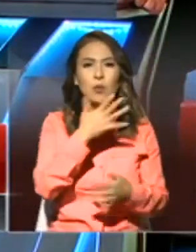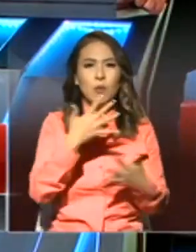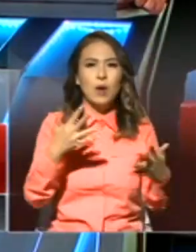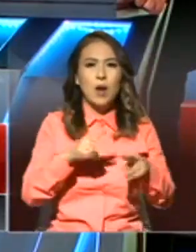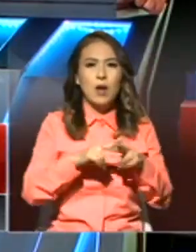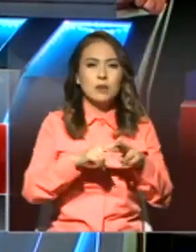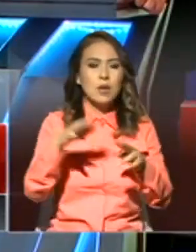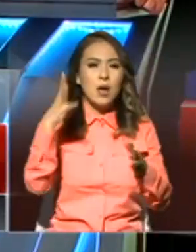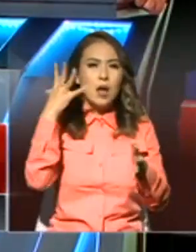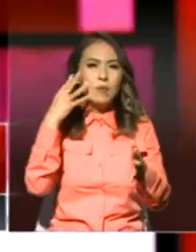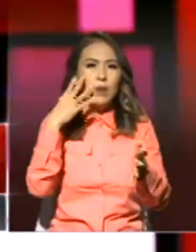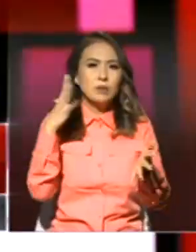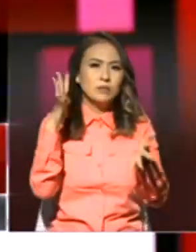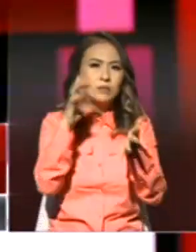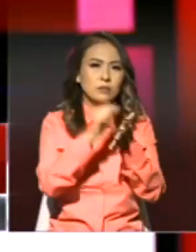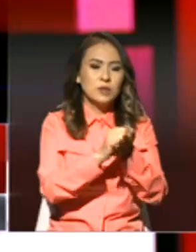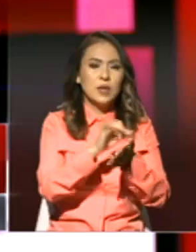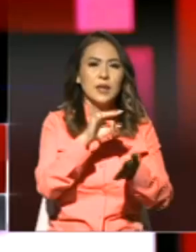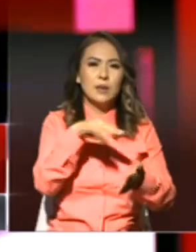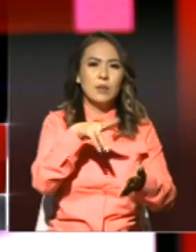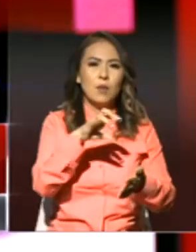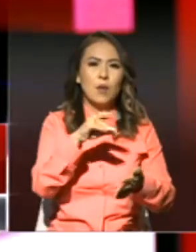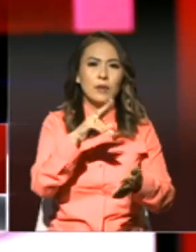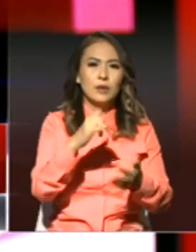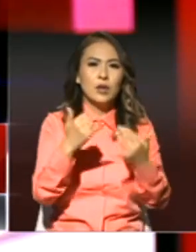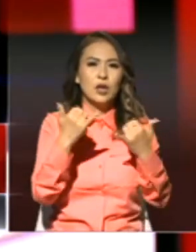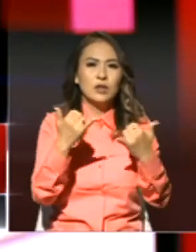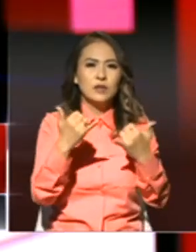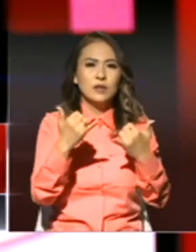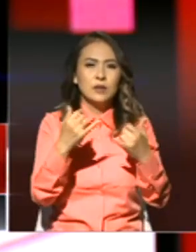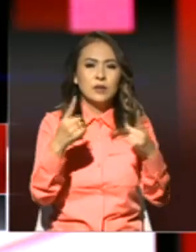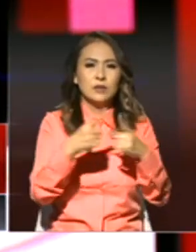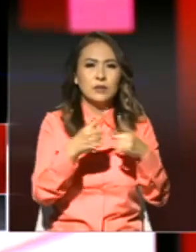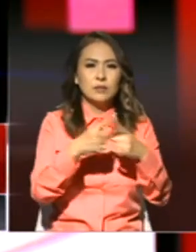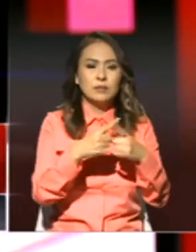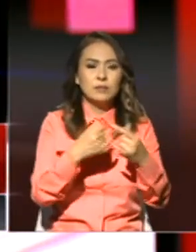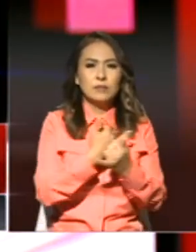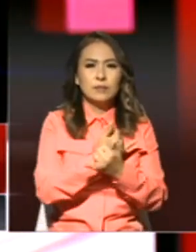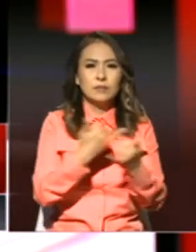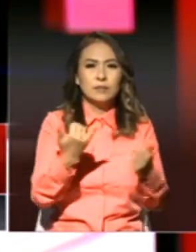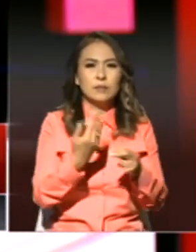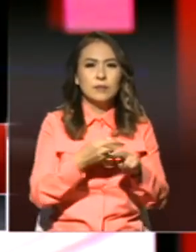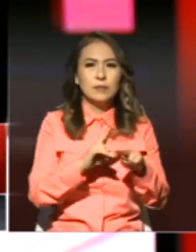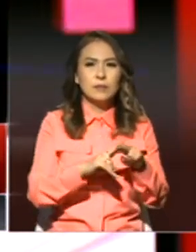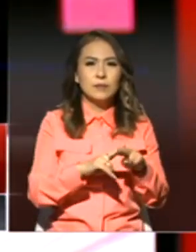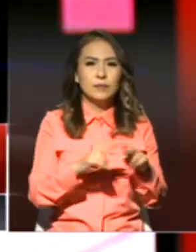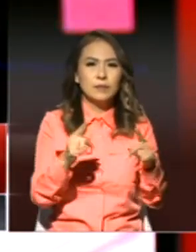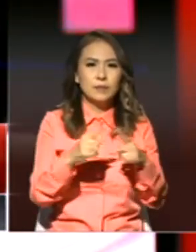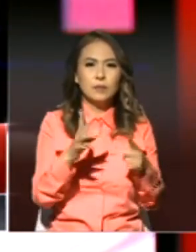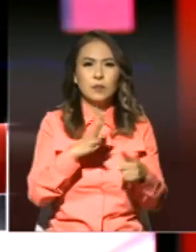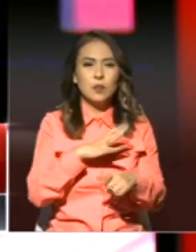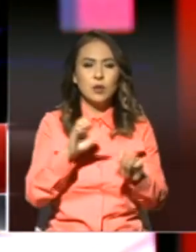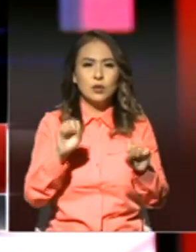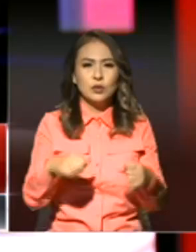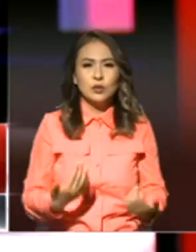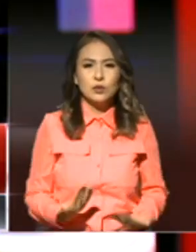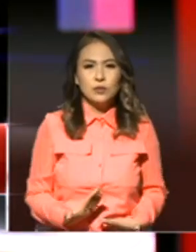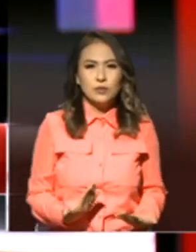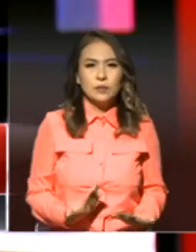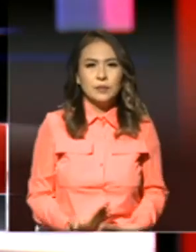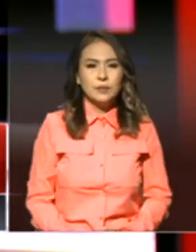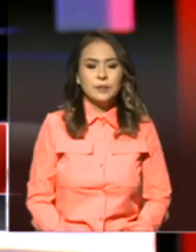мен Алматыдан алған. Ипотека алып қойып, қазір пәтерге беріп жатыр. Біз солардың пәтерінде тұрып жатқан болуымыз мүмкін әбден.